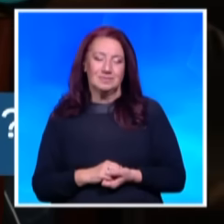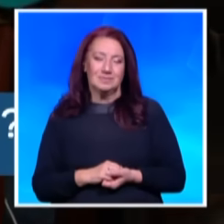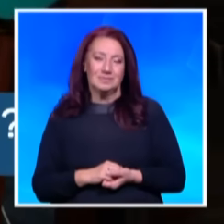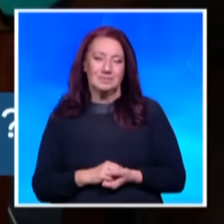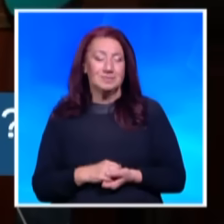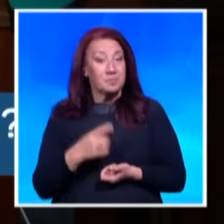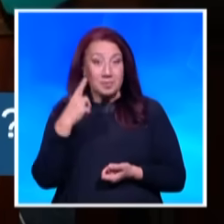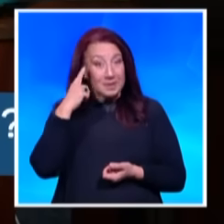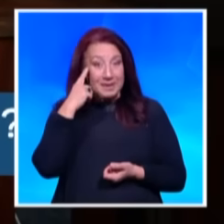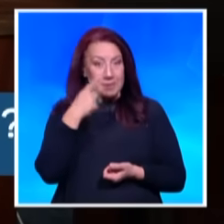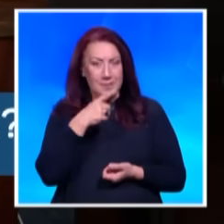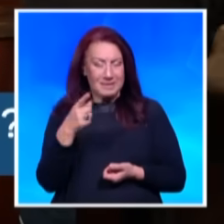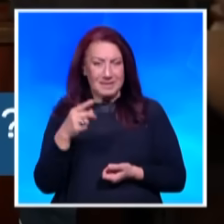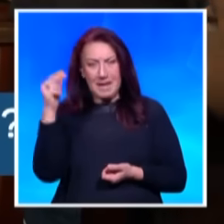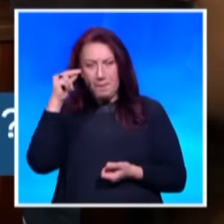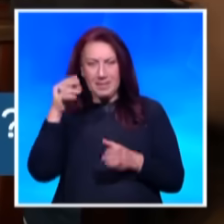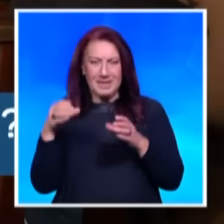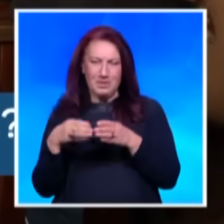Мислите, че българският отбор не е добър?